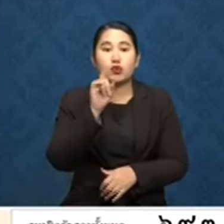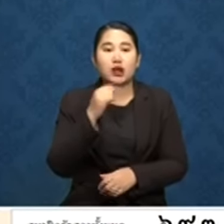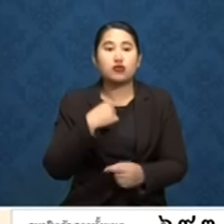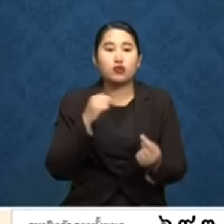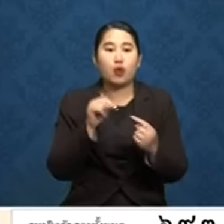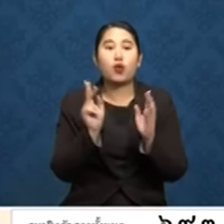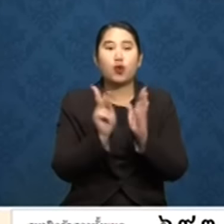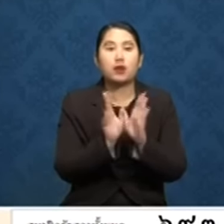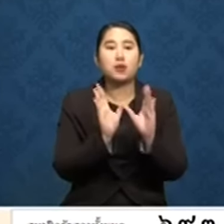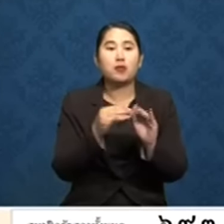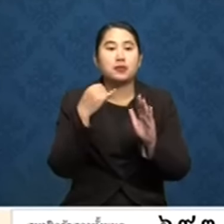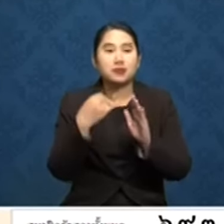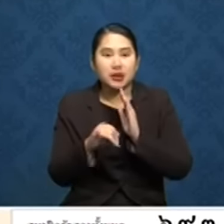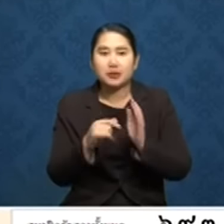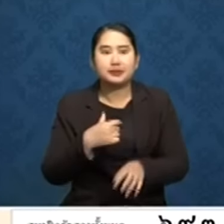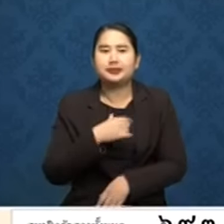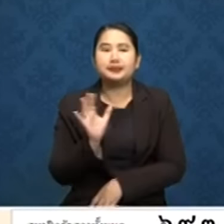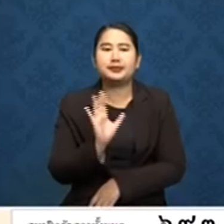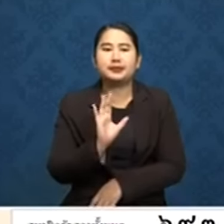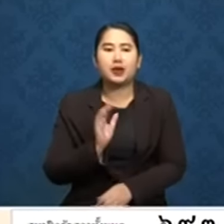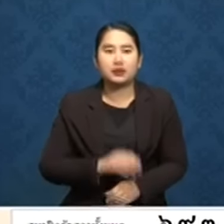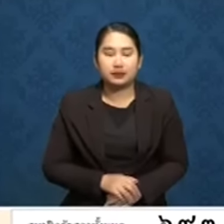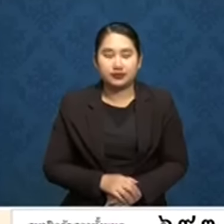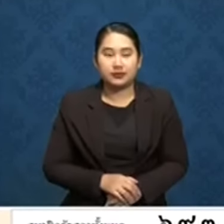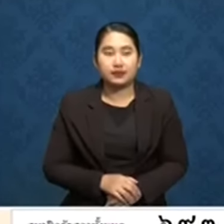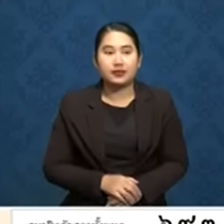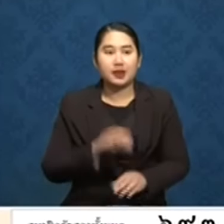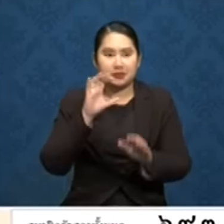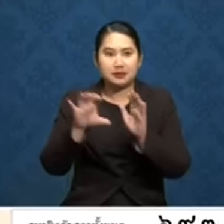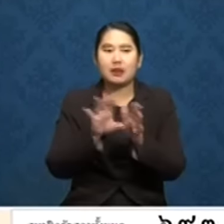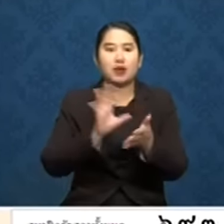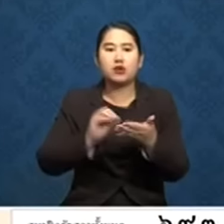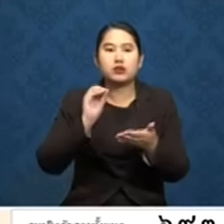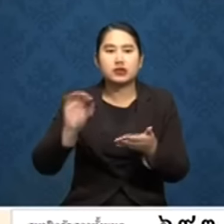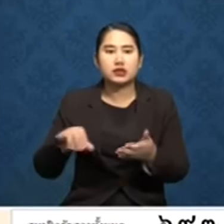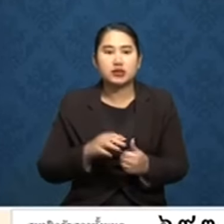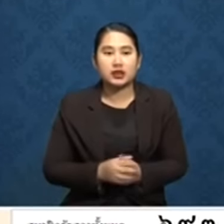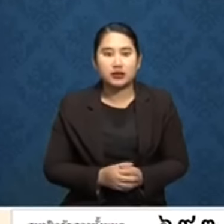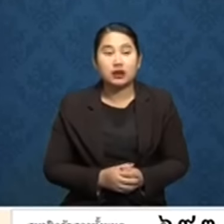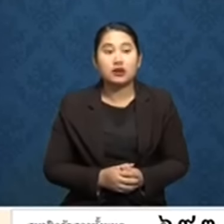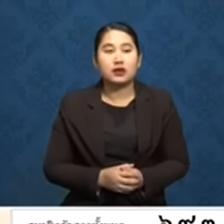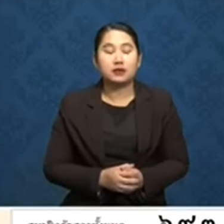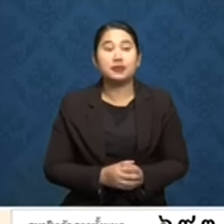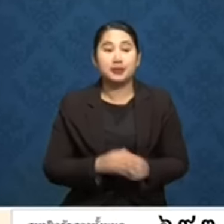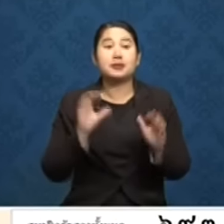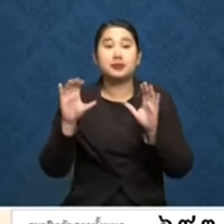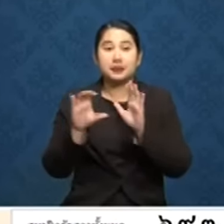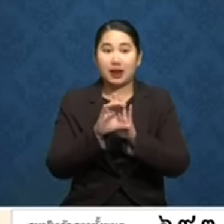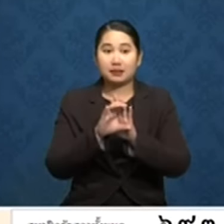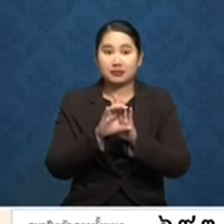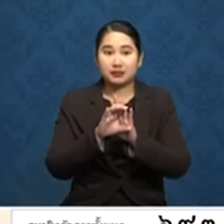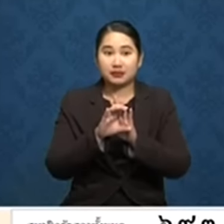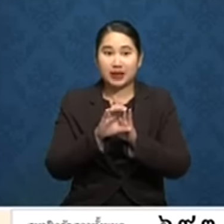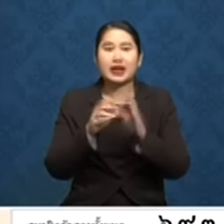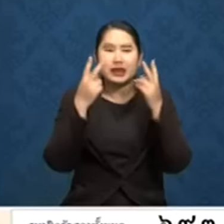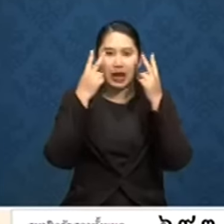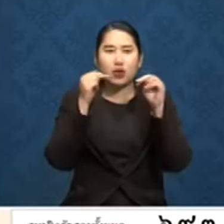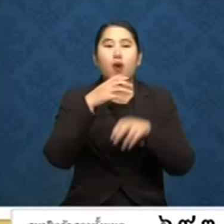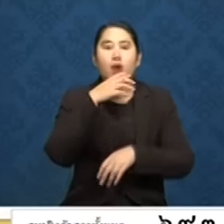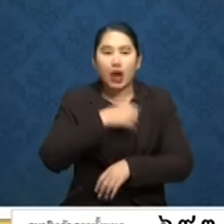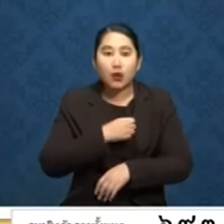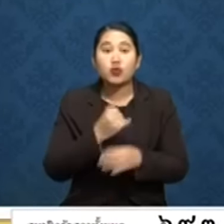ที่มันปิดไปผมไม่อยากให้เอามาใช้ภาพเมื่อกี้ออกไปเลยนะฮะเพราะว่ามีภาพของอดีตนายกซึ่งไม่